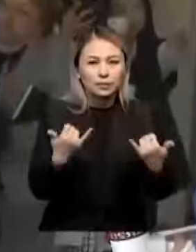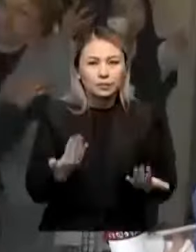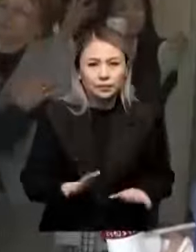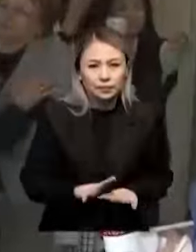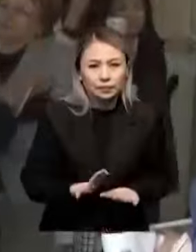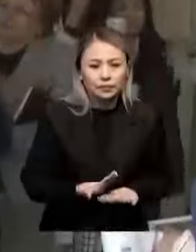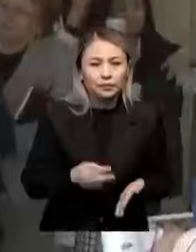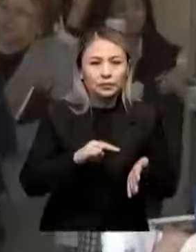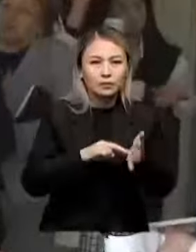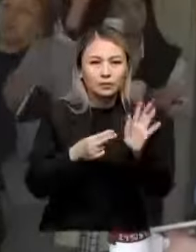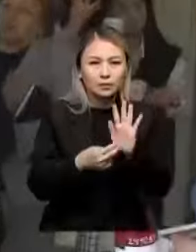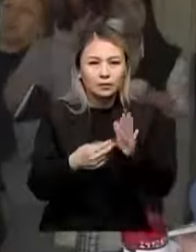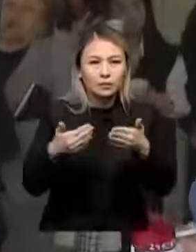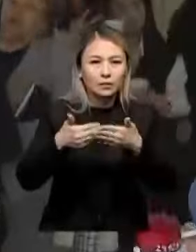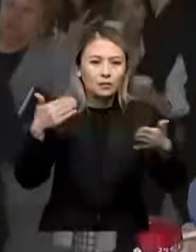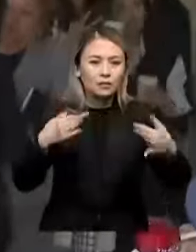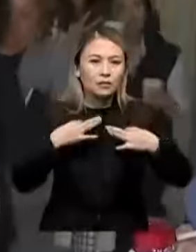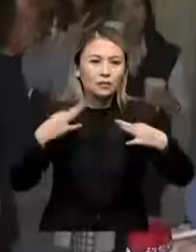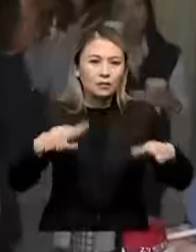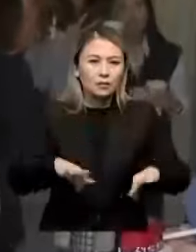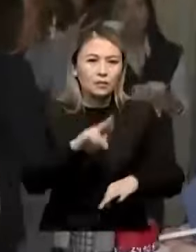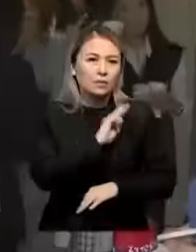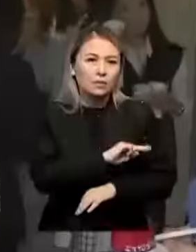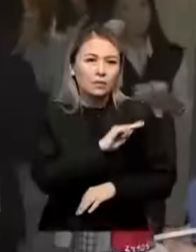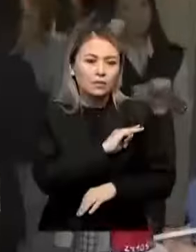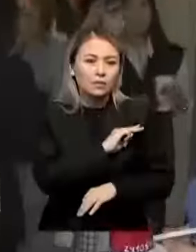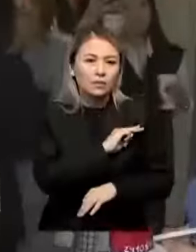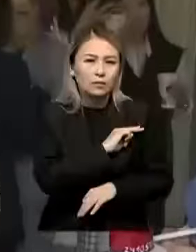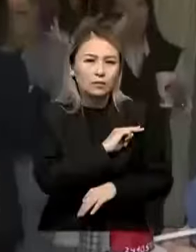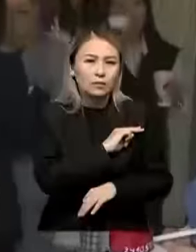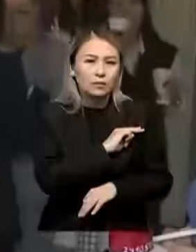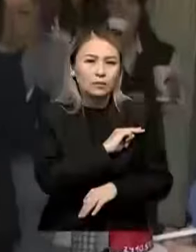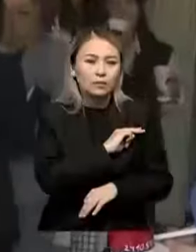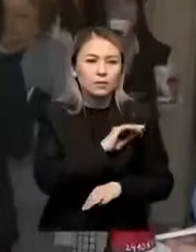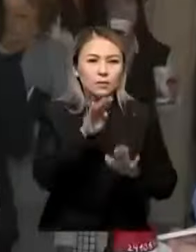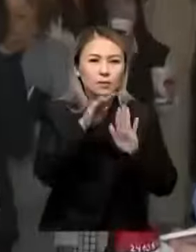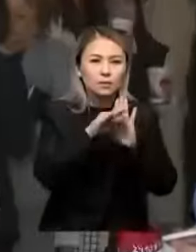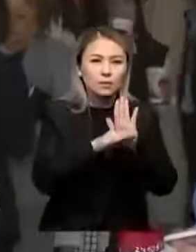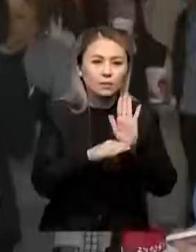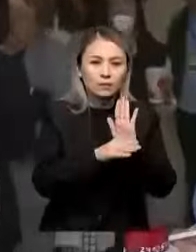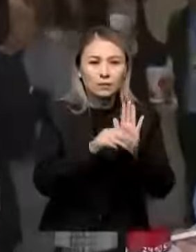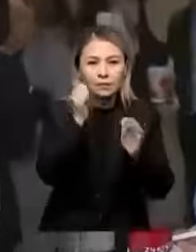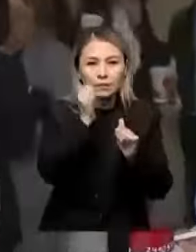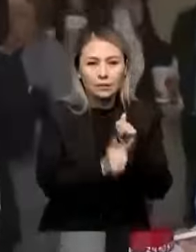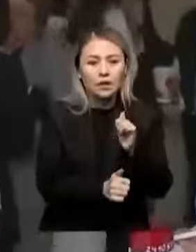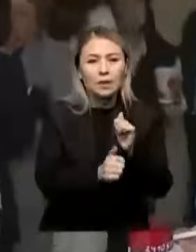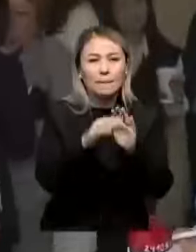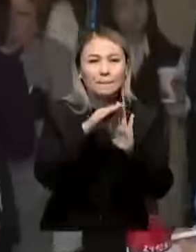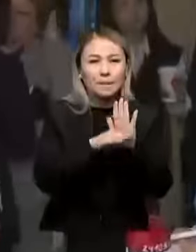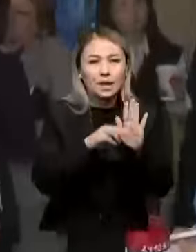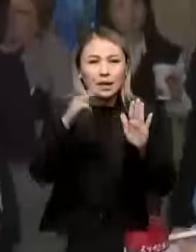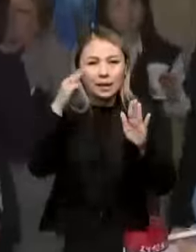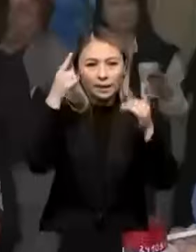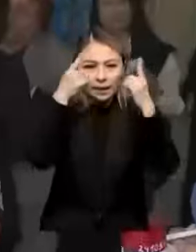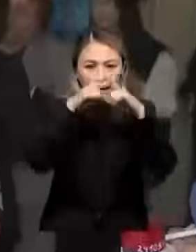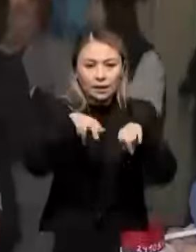Осы жобалардың ішінде алдын ала жұмыстар біздің үлкен бағдарламалық, нысаналы бағдарламалық жобалар бар. Әр бағдарлама бір технопаркты құру